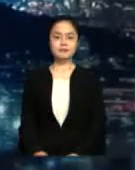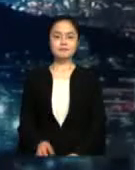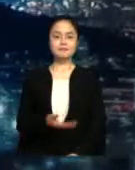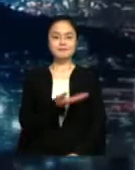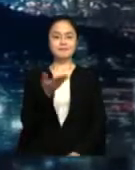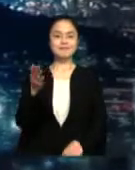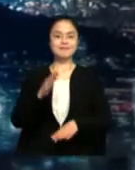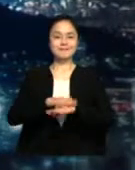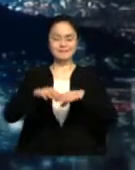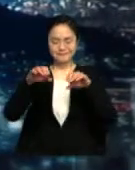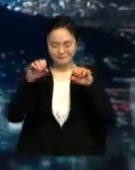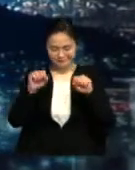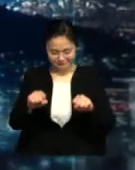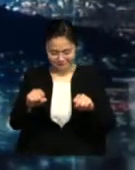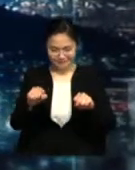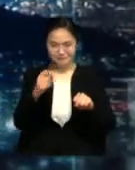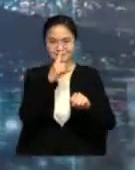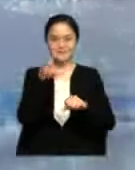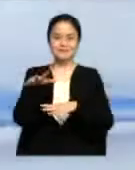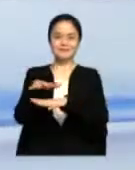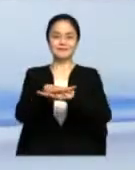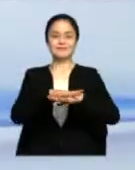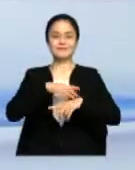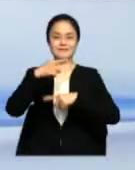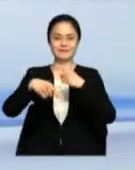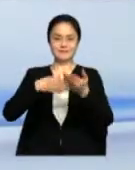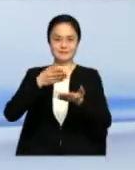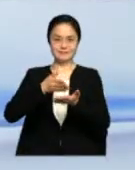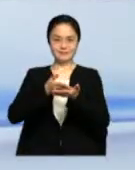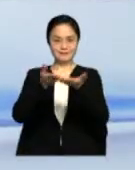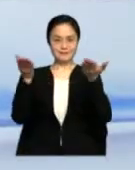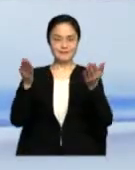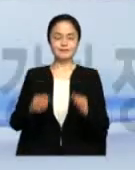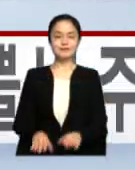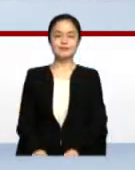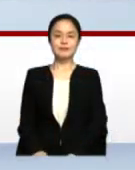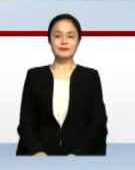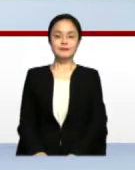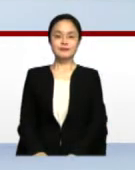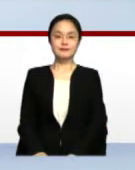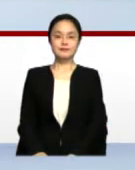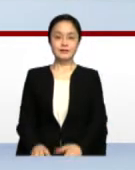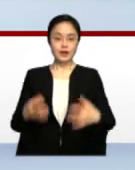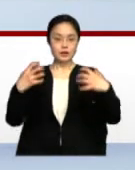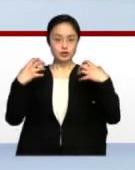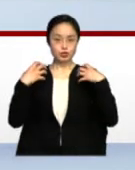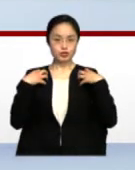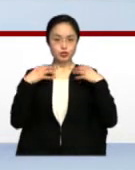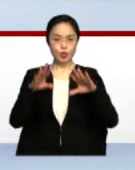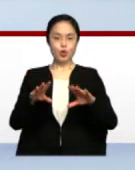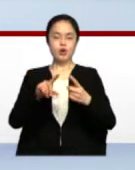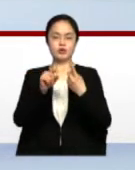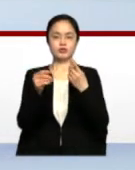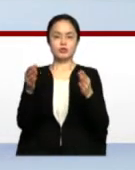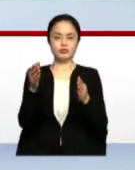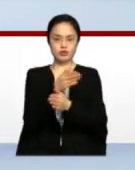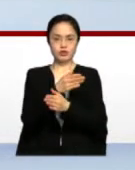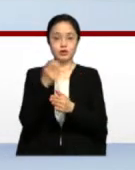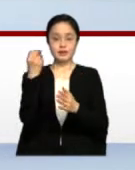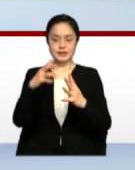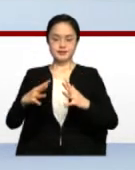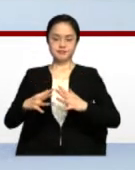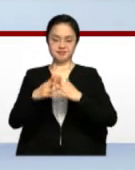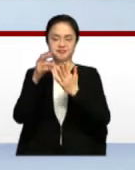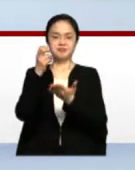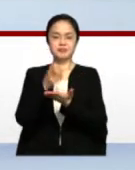시청자 여러분 안녕하십니까 딜 라이브 서울 경기 케이블 tv 좋습니다 이달 초 정부가 재건축 안전진단 강화